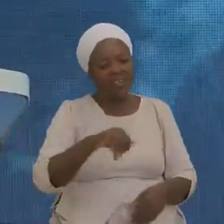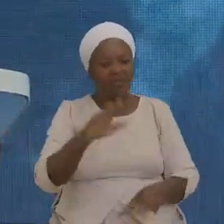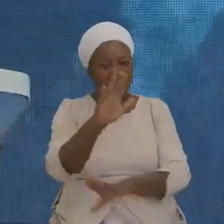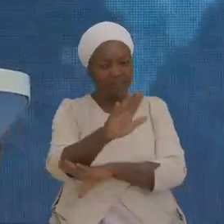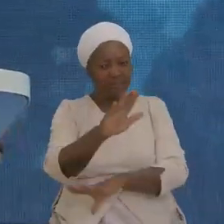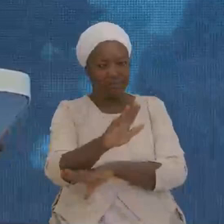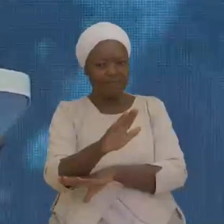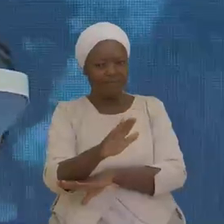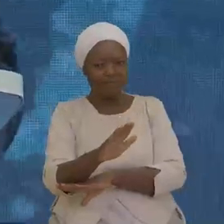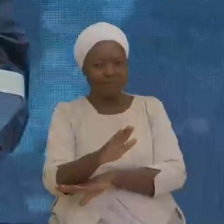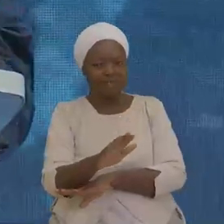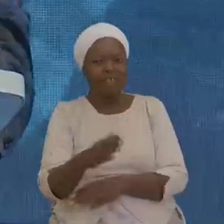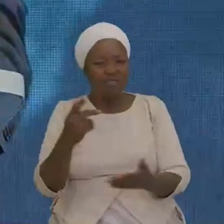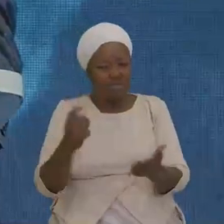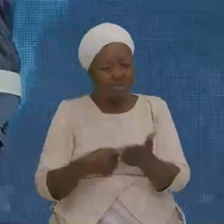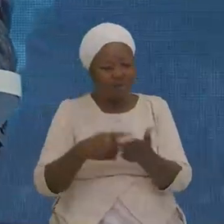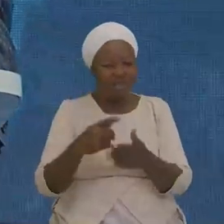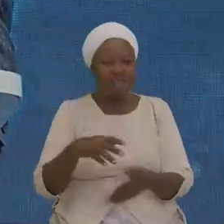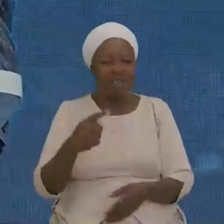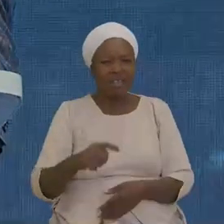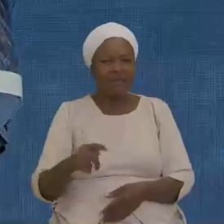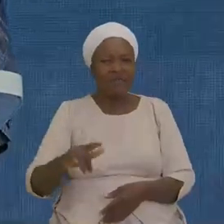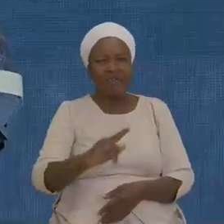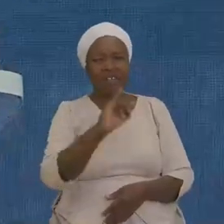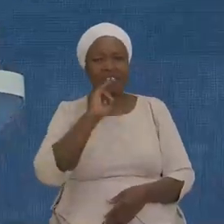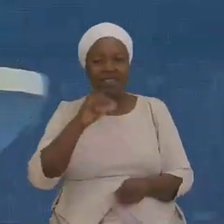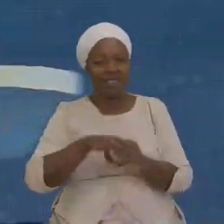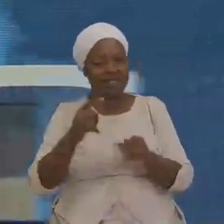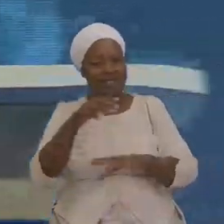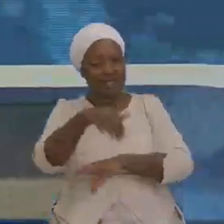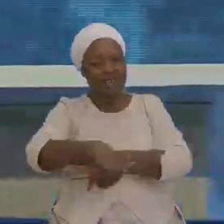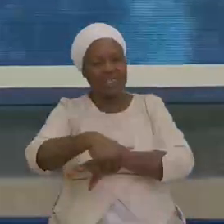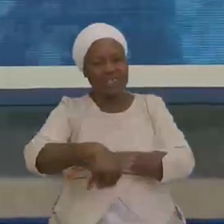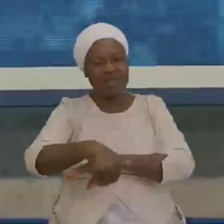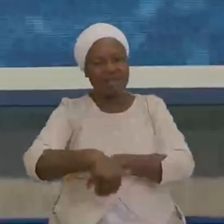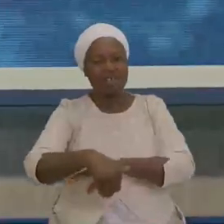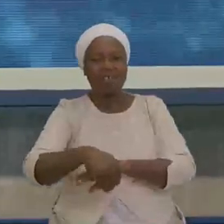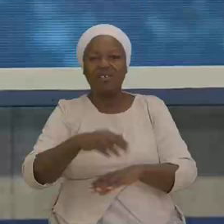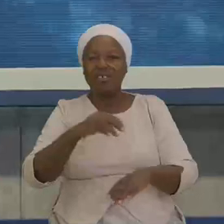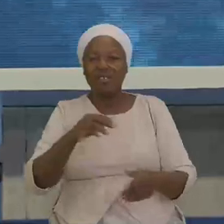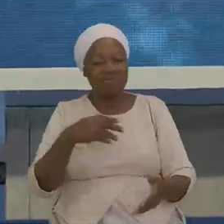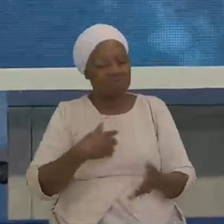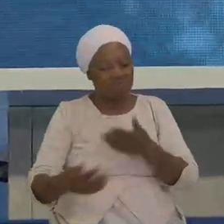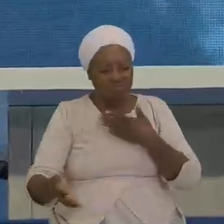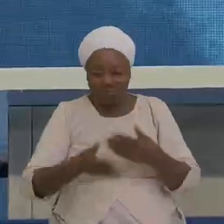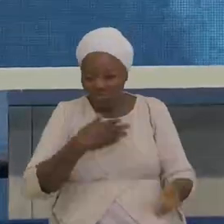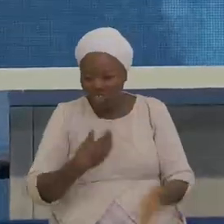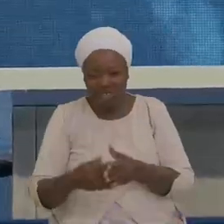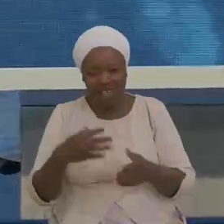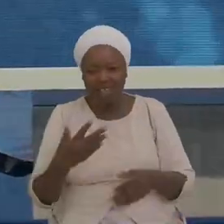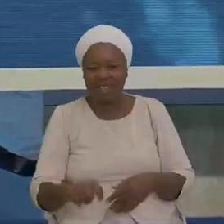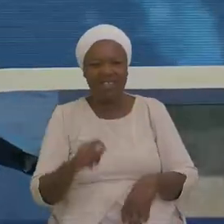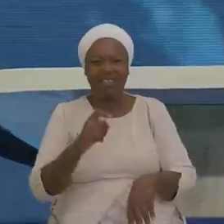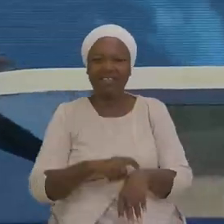Parfois, le vol, c'est dans la soirée. Parfois, le vol, c'est dans la nuit. Peu importe